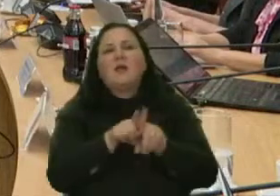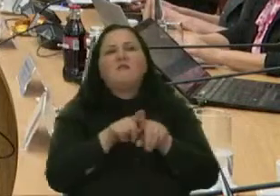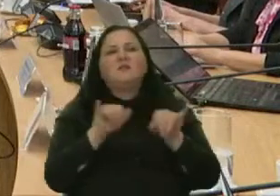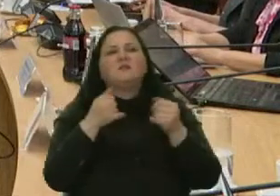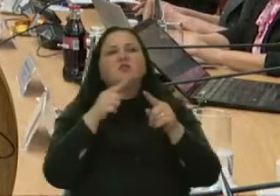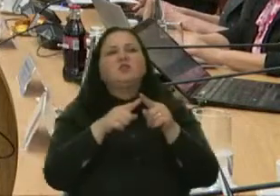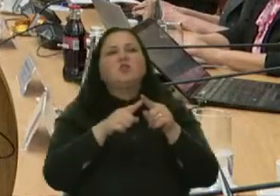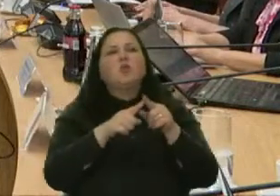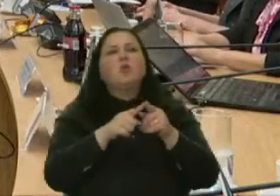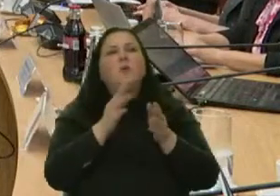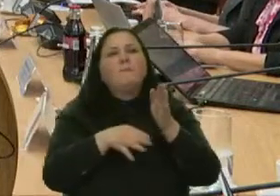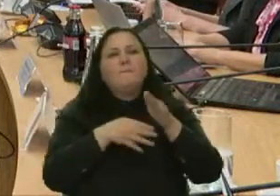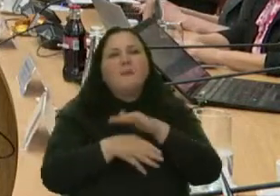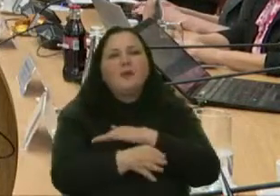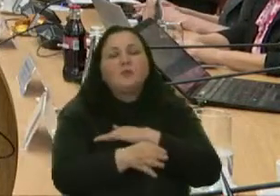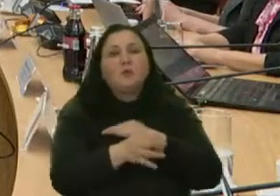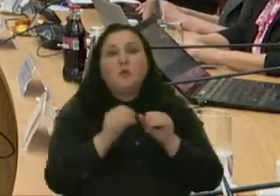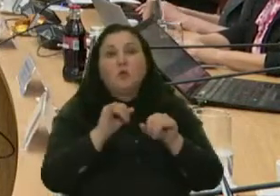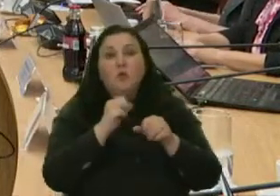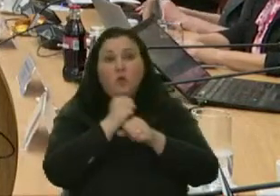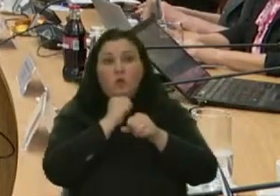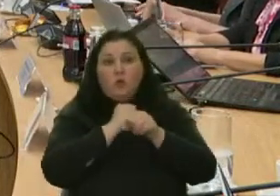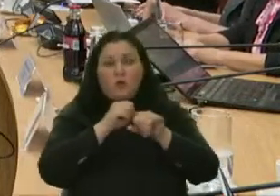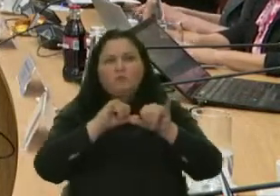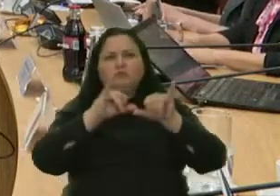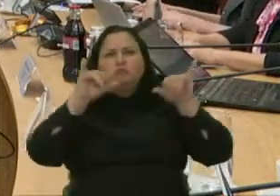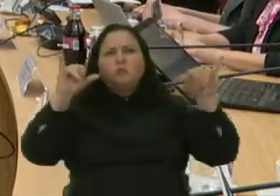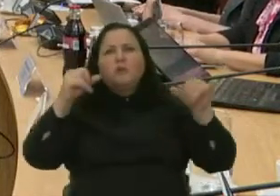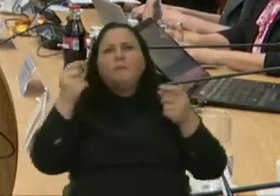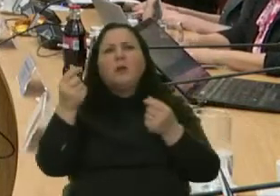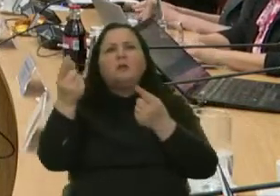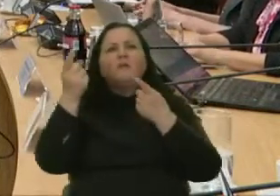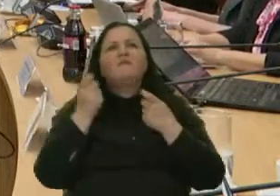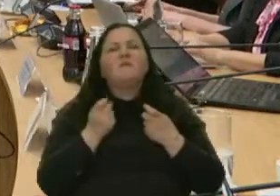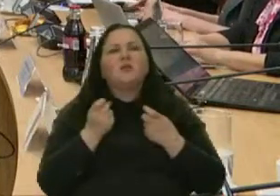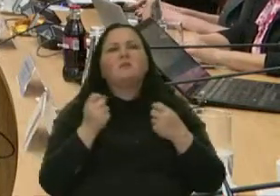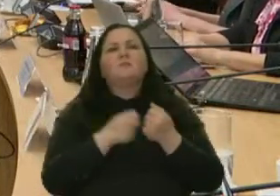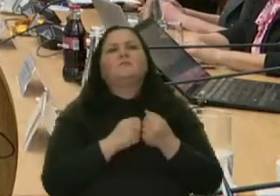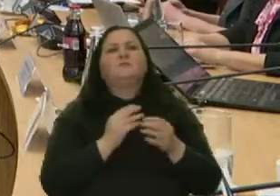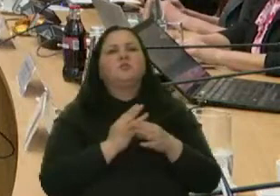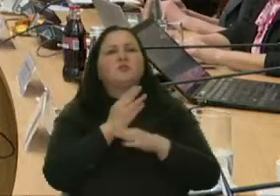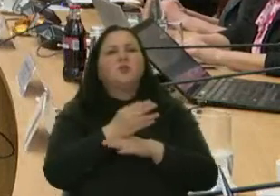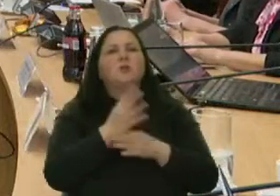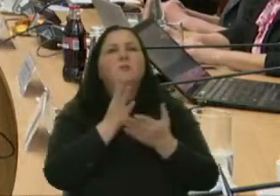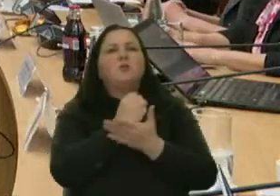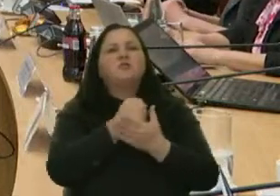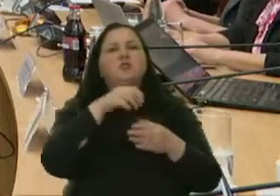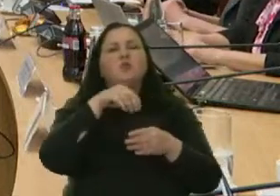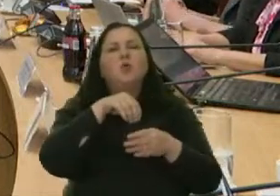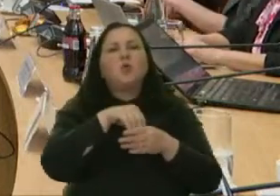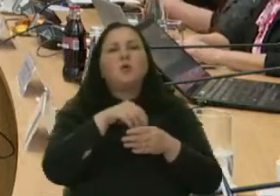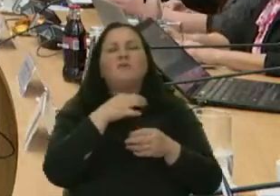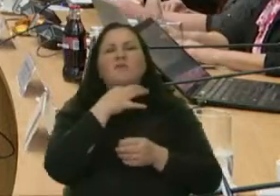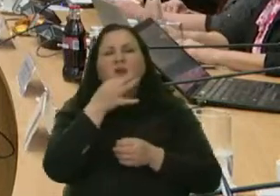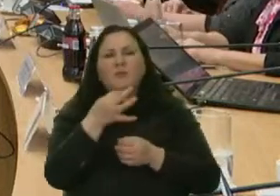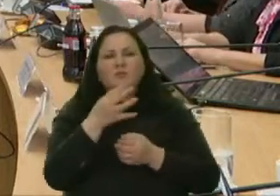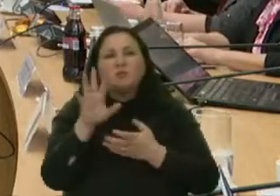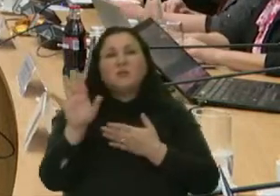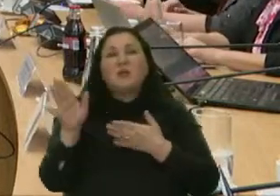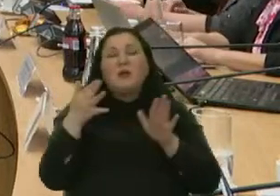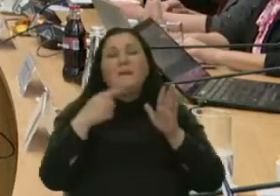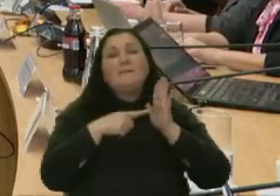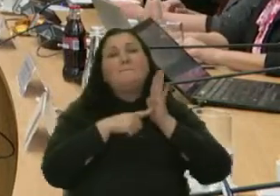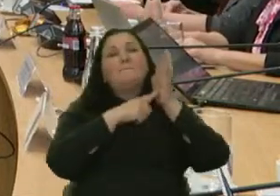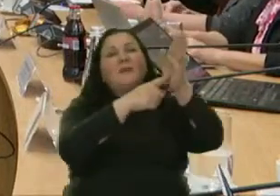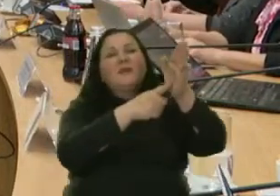metroul Pe măsură ce lucrările evoluează se vine cu banul alocat și se introduce în bugetul local v am spus chiar de la prezentarea publică